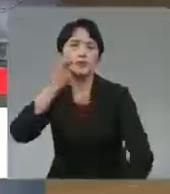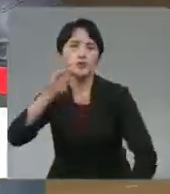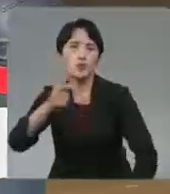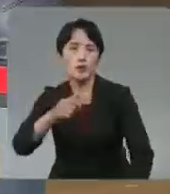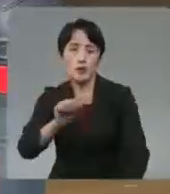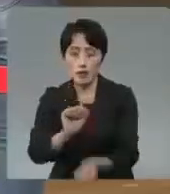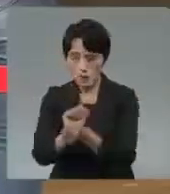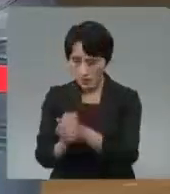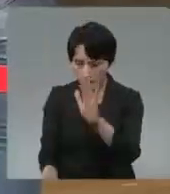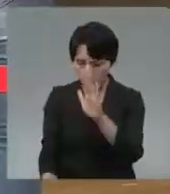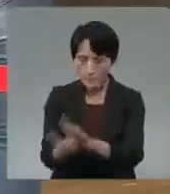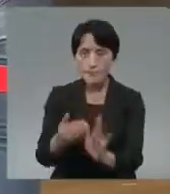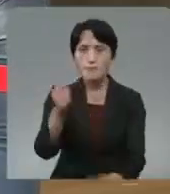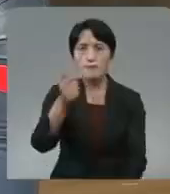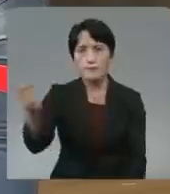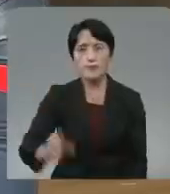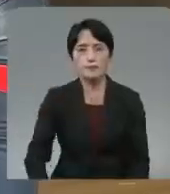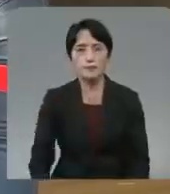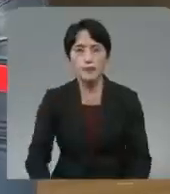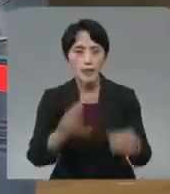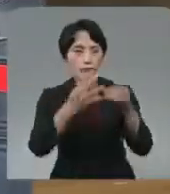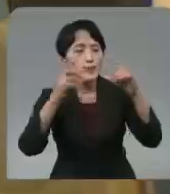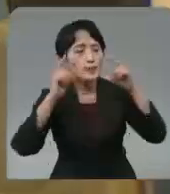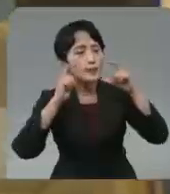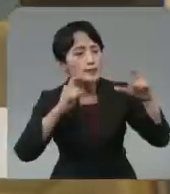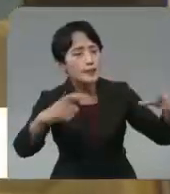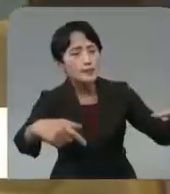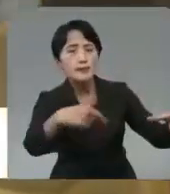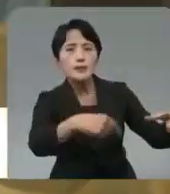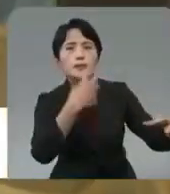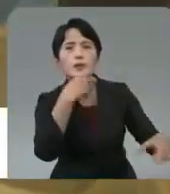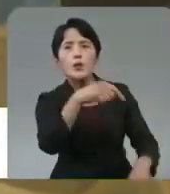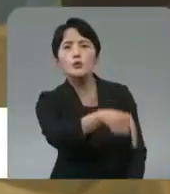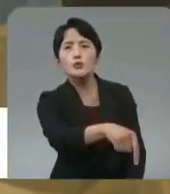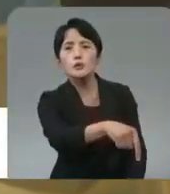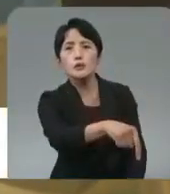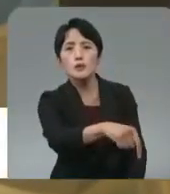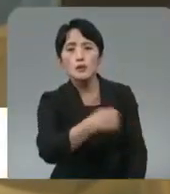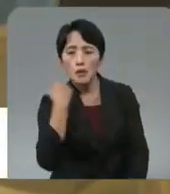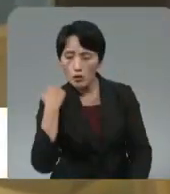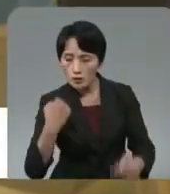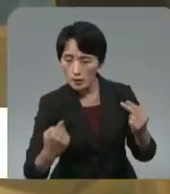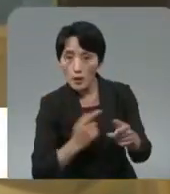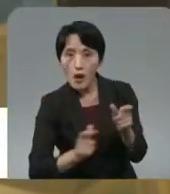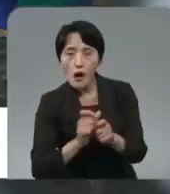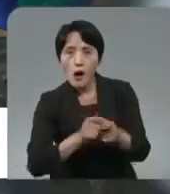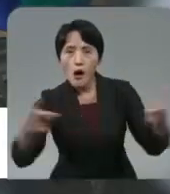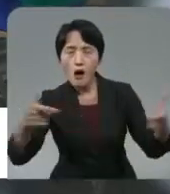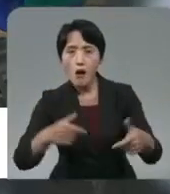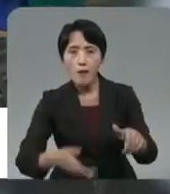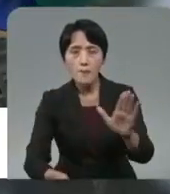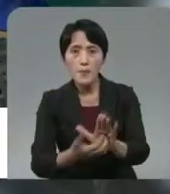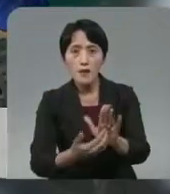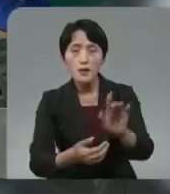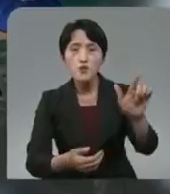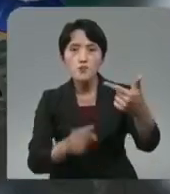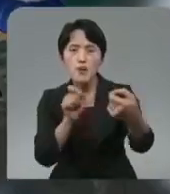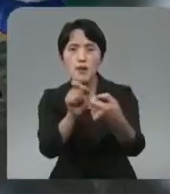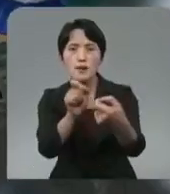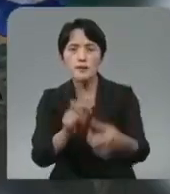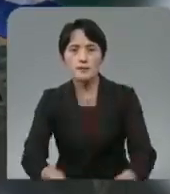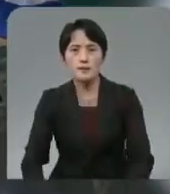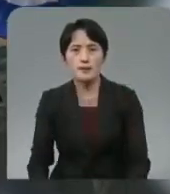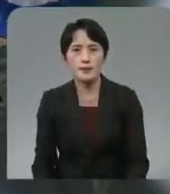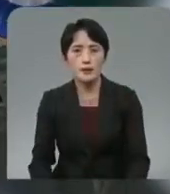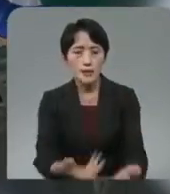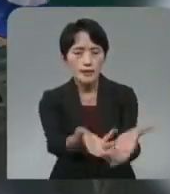зарегистрированы 1784 нового случая купить 19 это на 506 больше чем предыдущий день данный